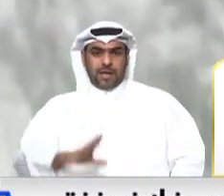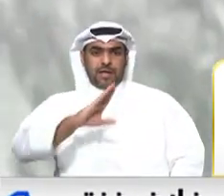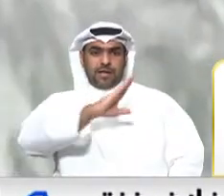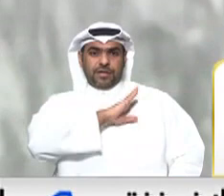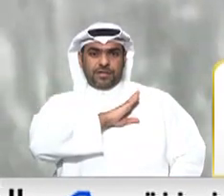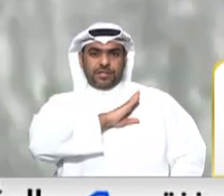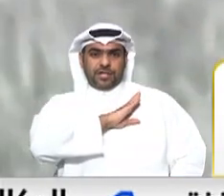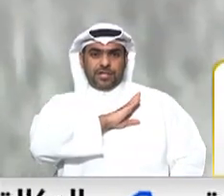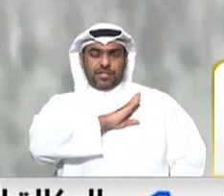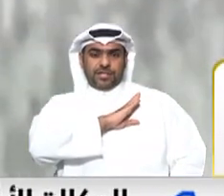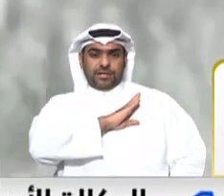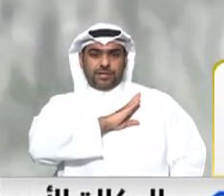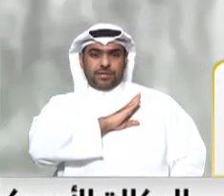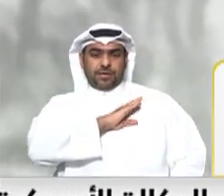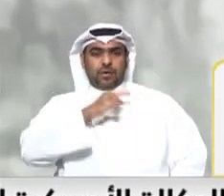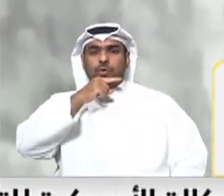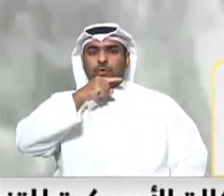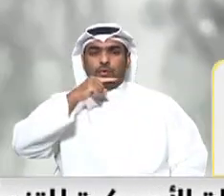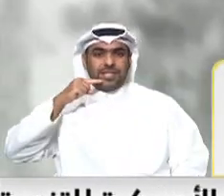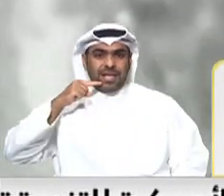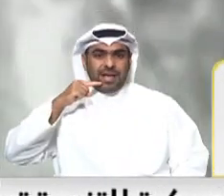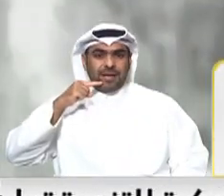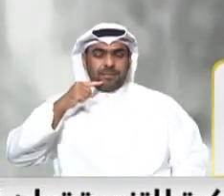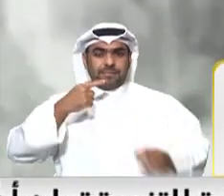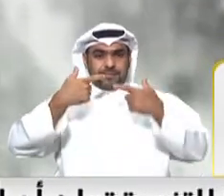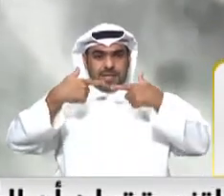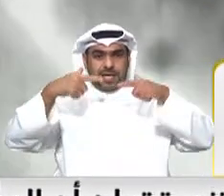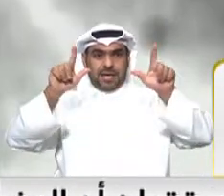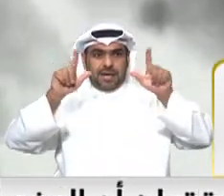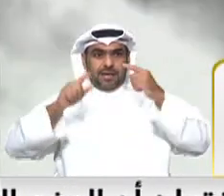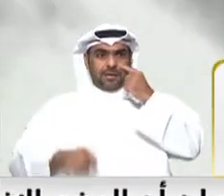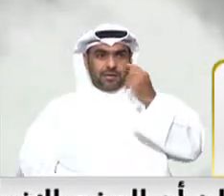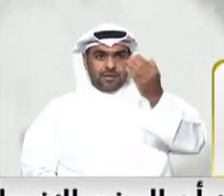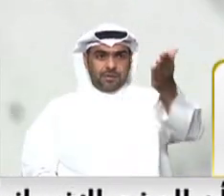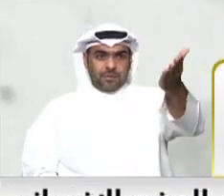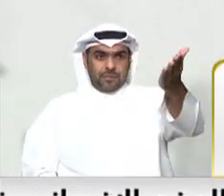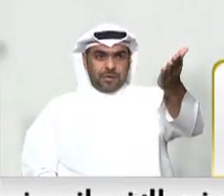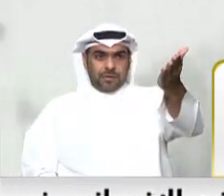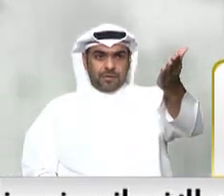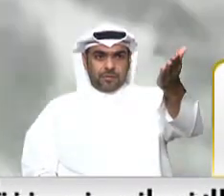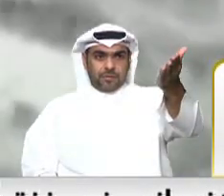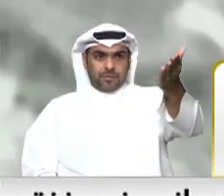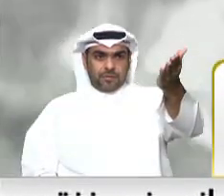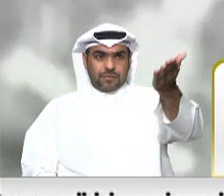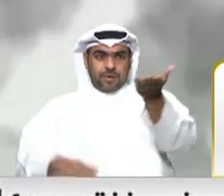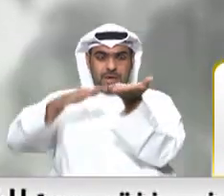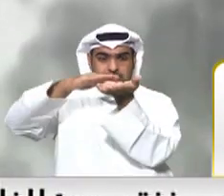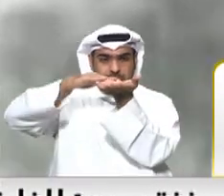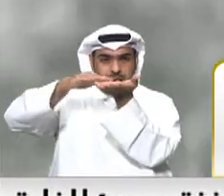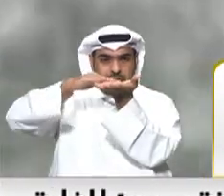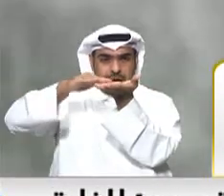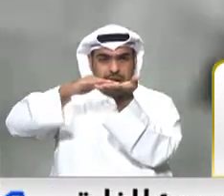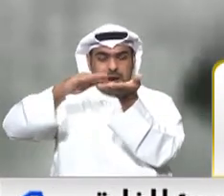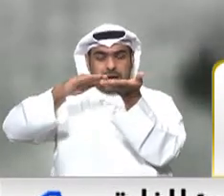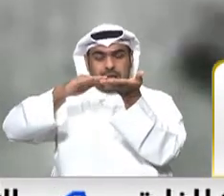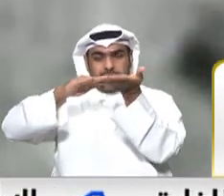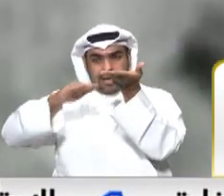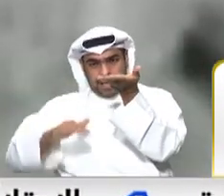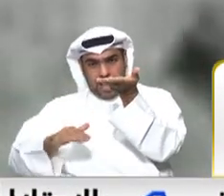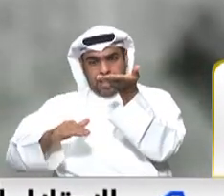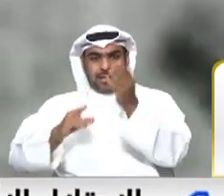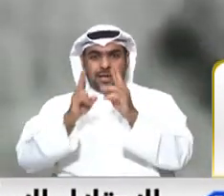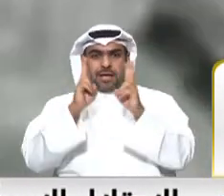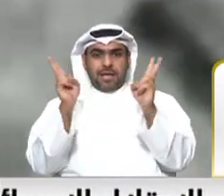الجويه ان القوات الروسيه استهدفت البنيه التحتيه الحيويه واهداف عسكريه خلال